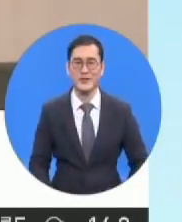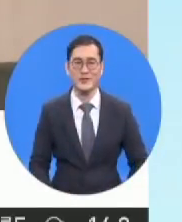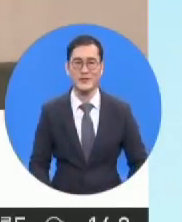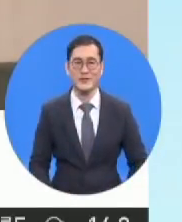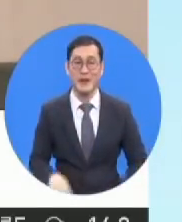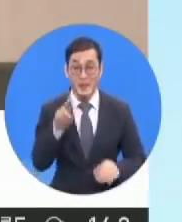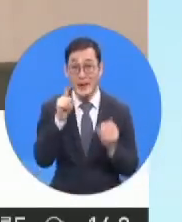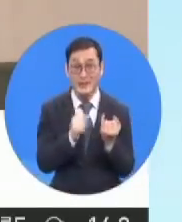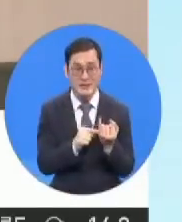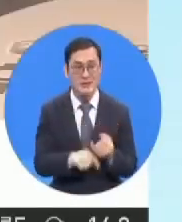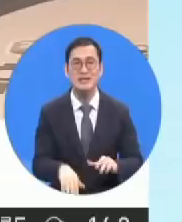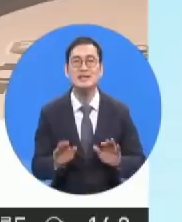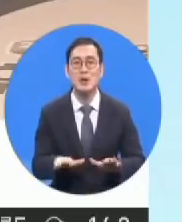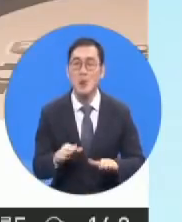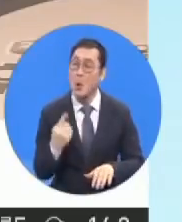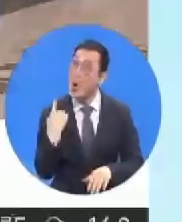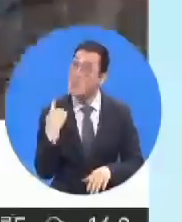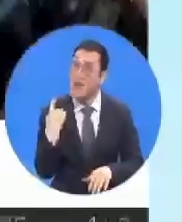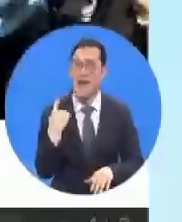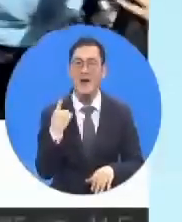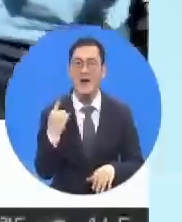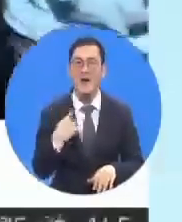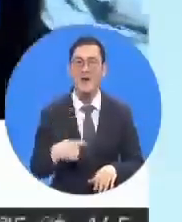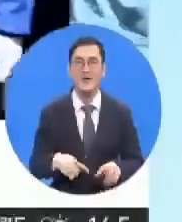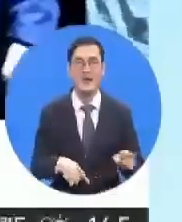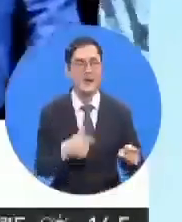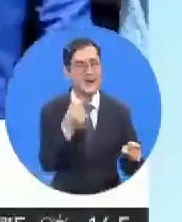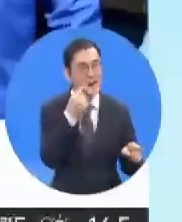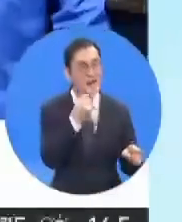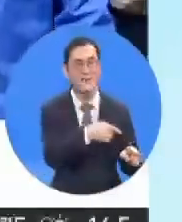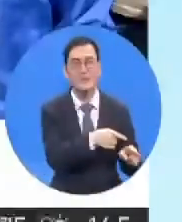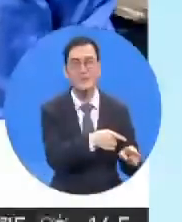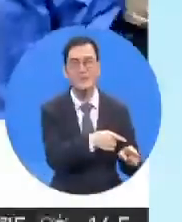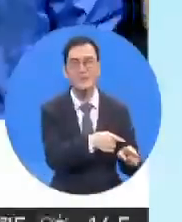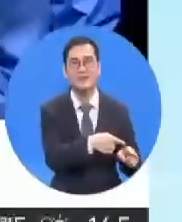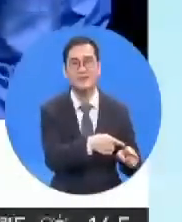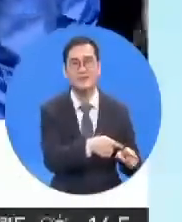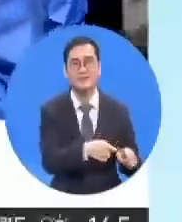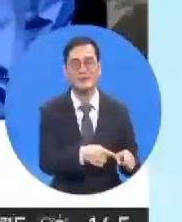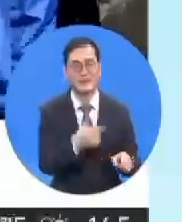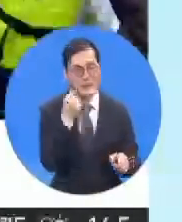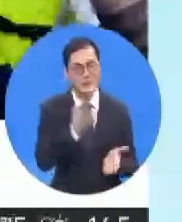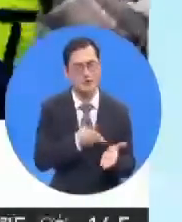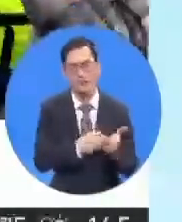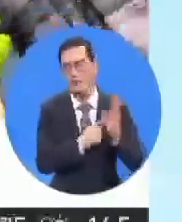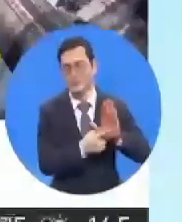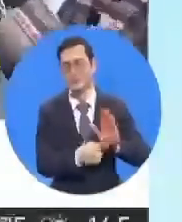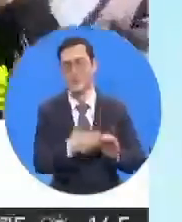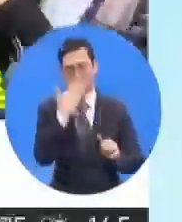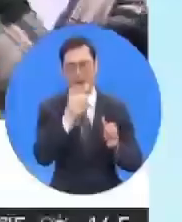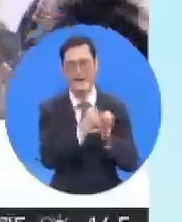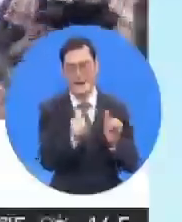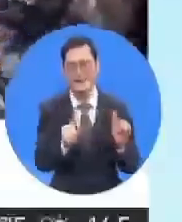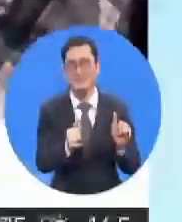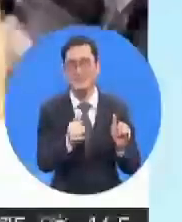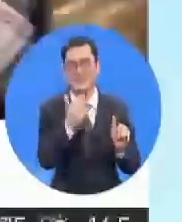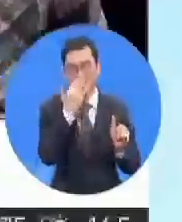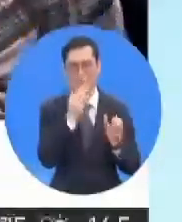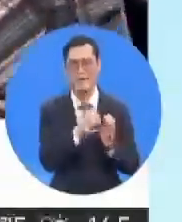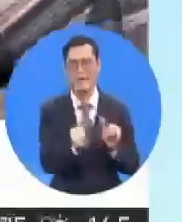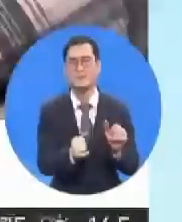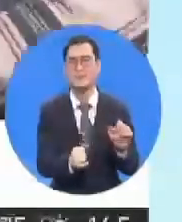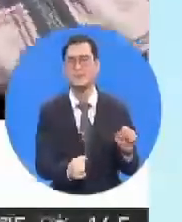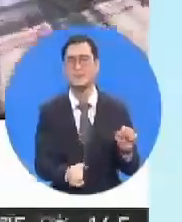네. 지금 말씀하셨던 것처럼 착각한 것이라고 얘기를 하는 게 네. 지인으로부터 SNS 기사를 받았는데 네. 기사 날짜만 보고 연도를 확인을